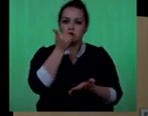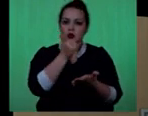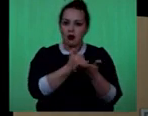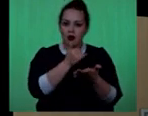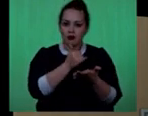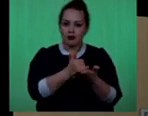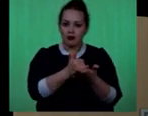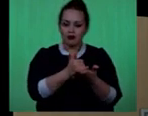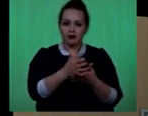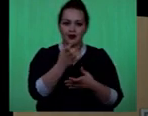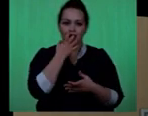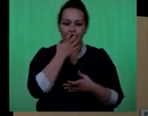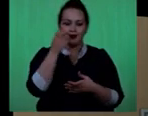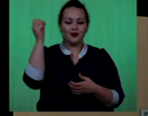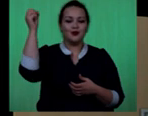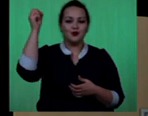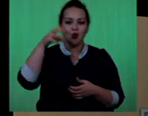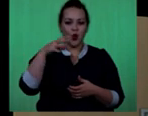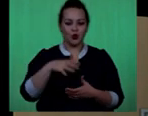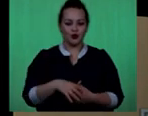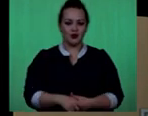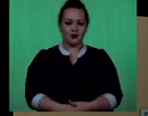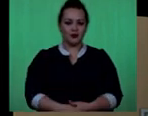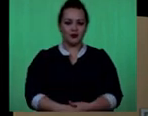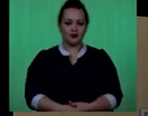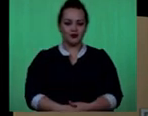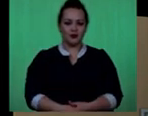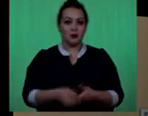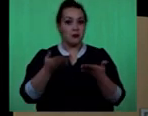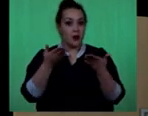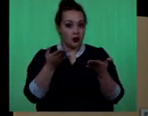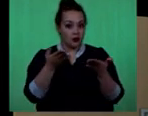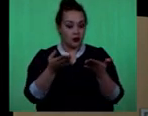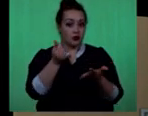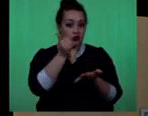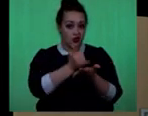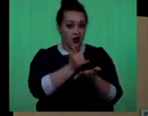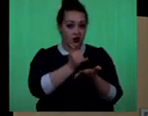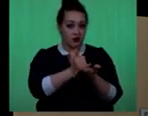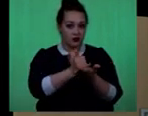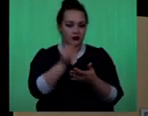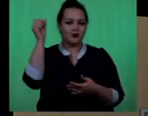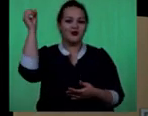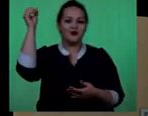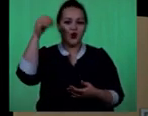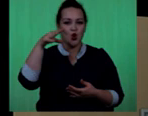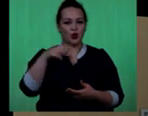согрета солнышком печкой чайником или солнышком